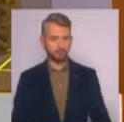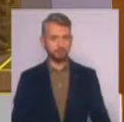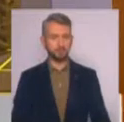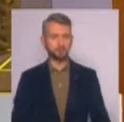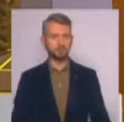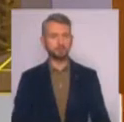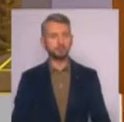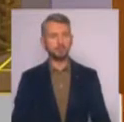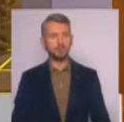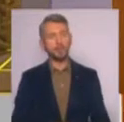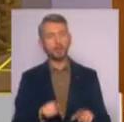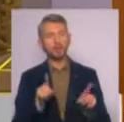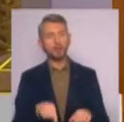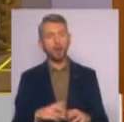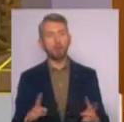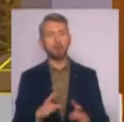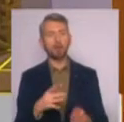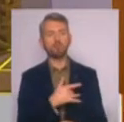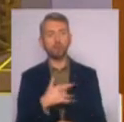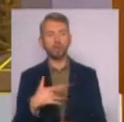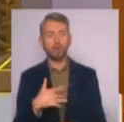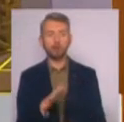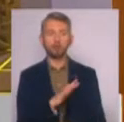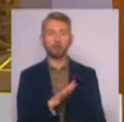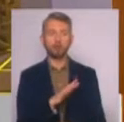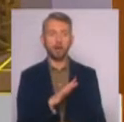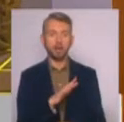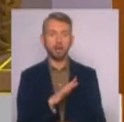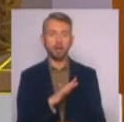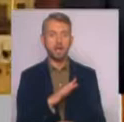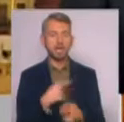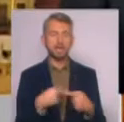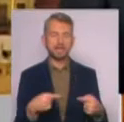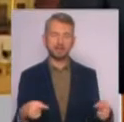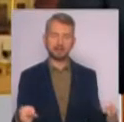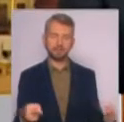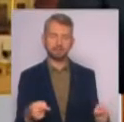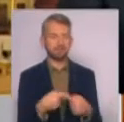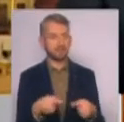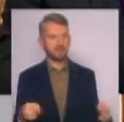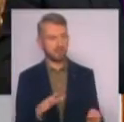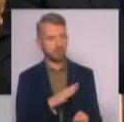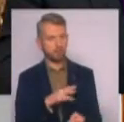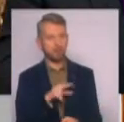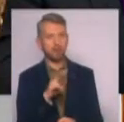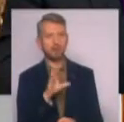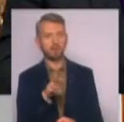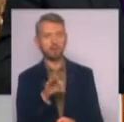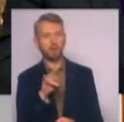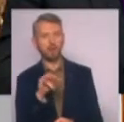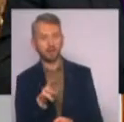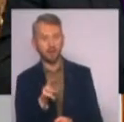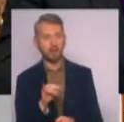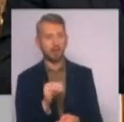Що також пневмонія буває, як кажуть, різна. І